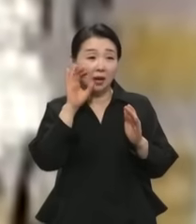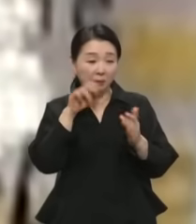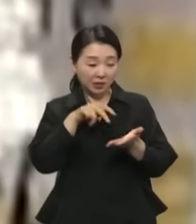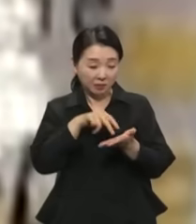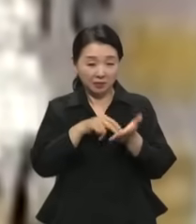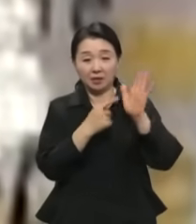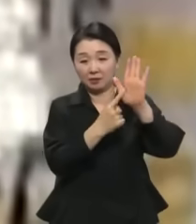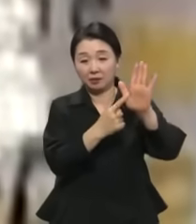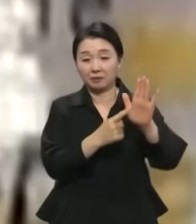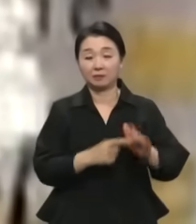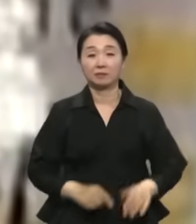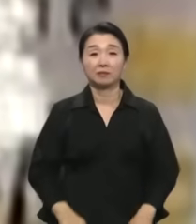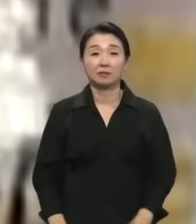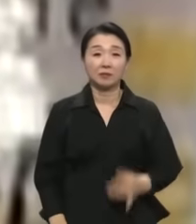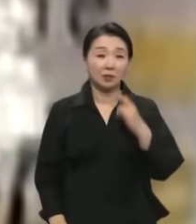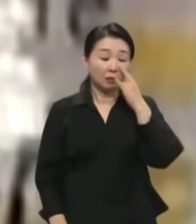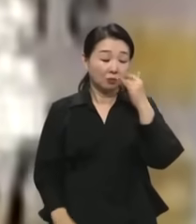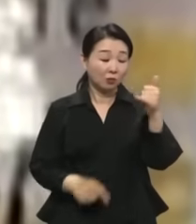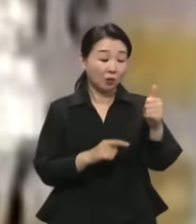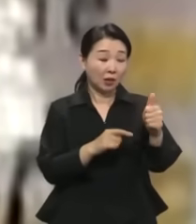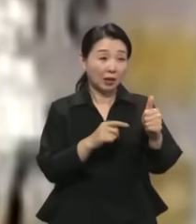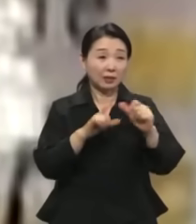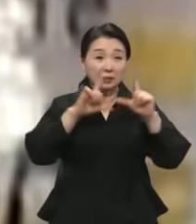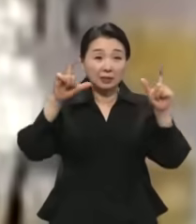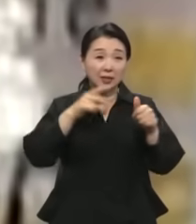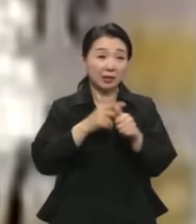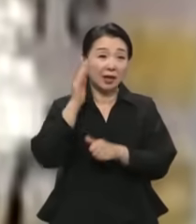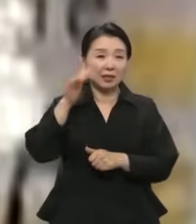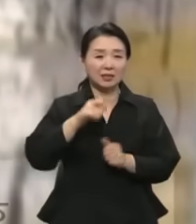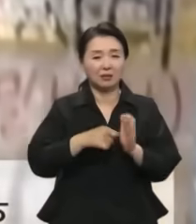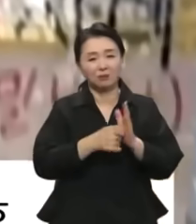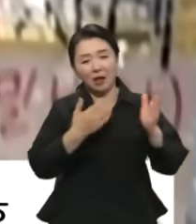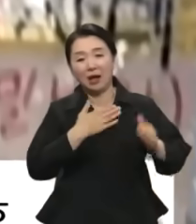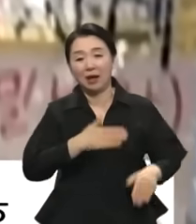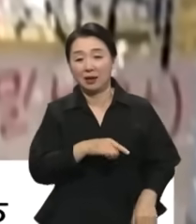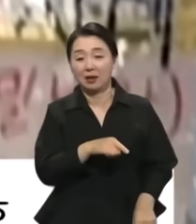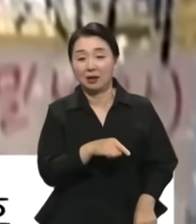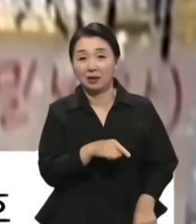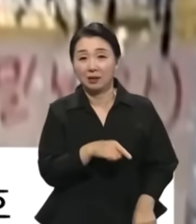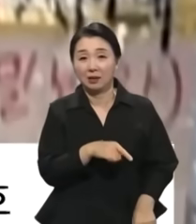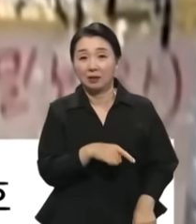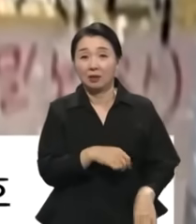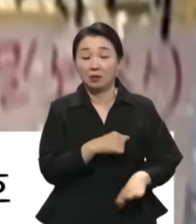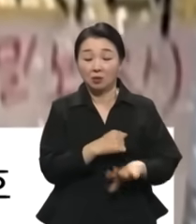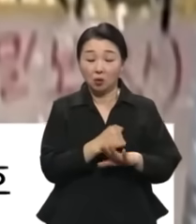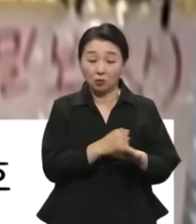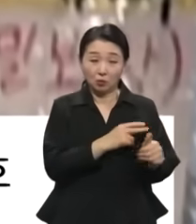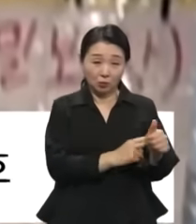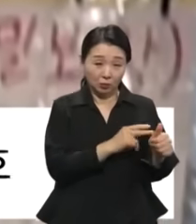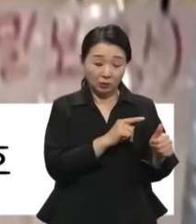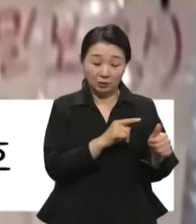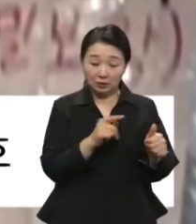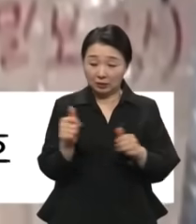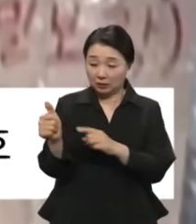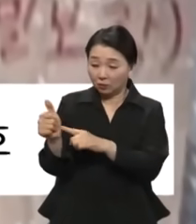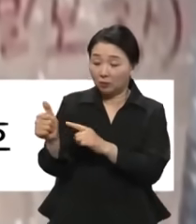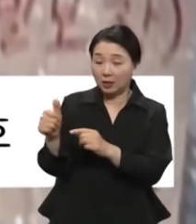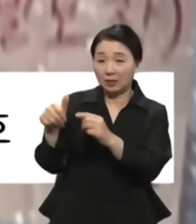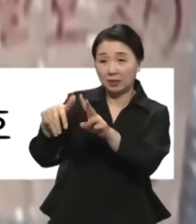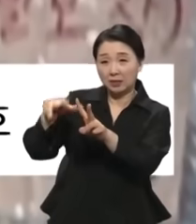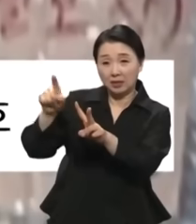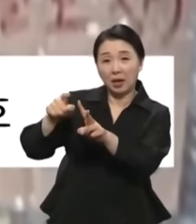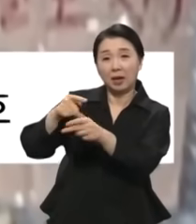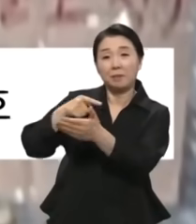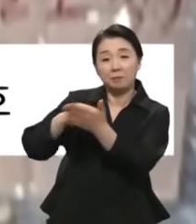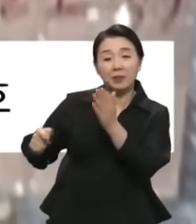올렸더라고요네 학부모가 스타 강사라는 사실이 이제 알려지면서 어 학교 그 해당 교사 에게 좀 이차 피해가 될까